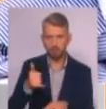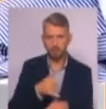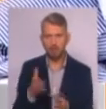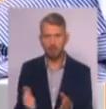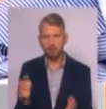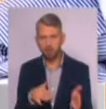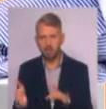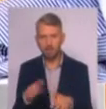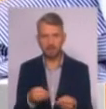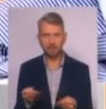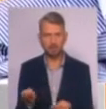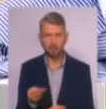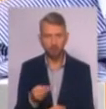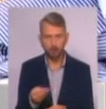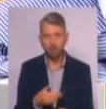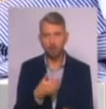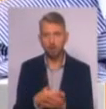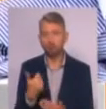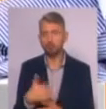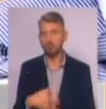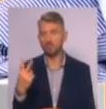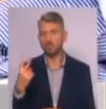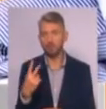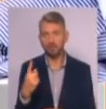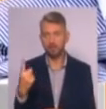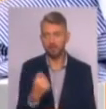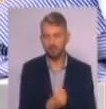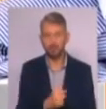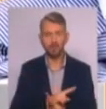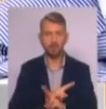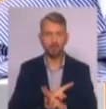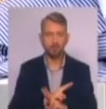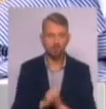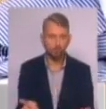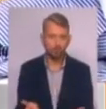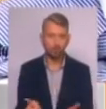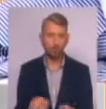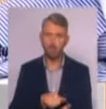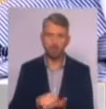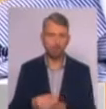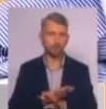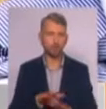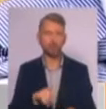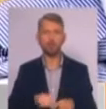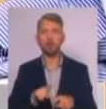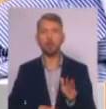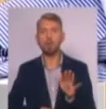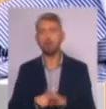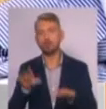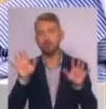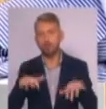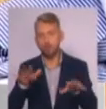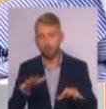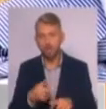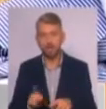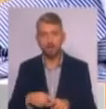прикрили піском, і ось уже 2 тижні вже ніхто не збирається асфальтувати. Скоро почнуться дощі, і